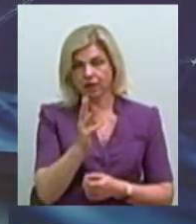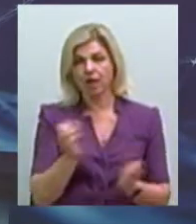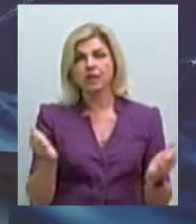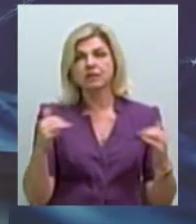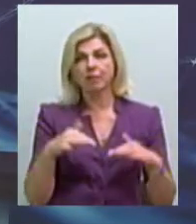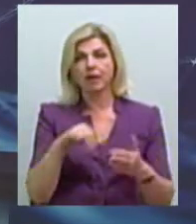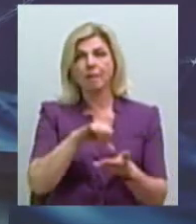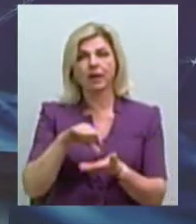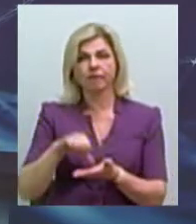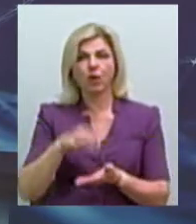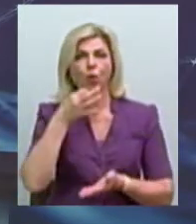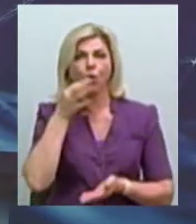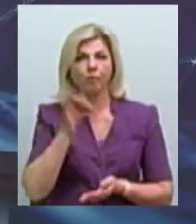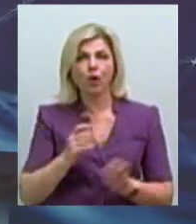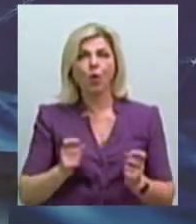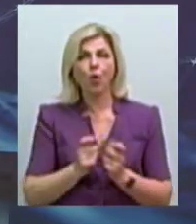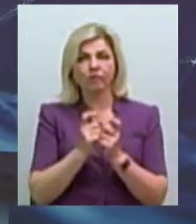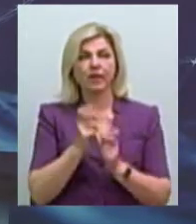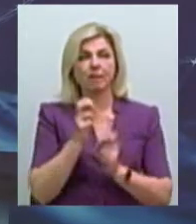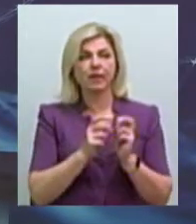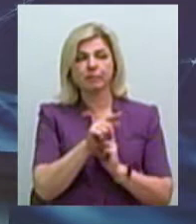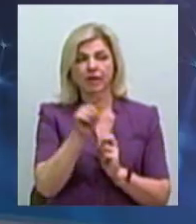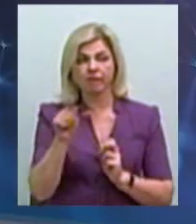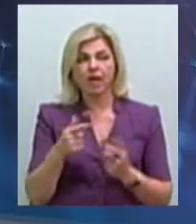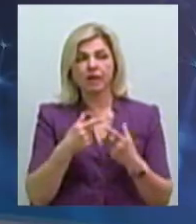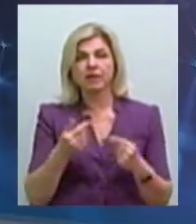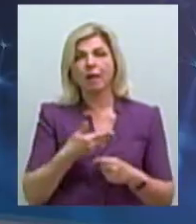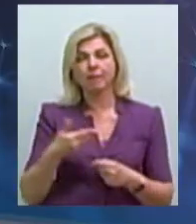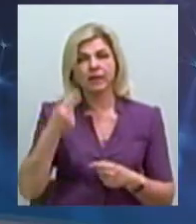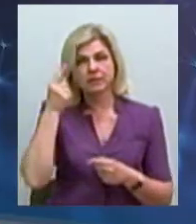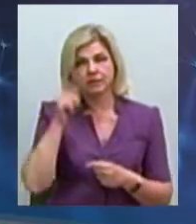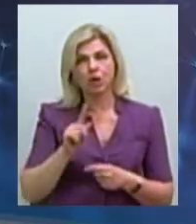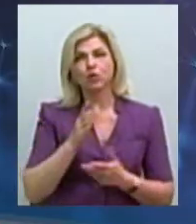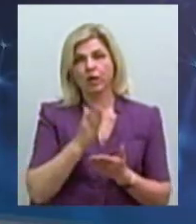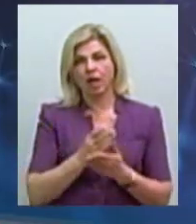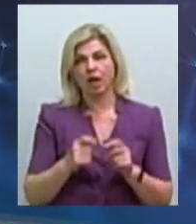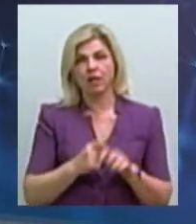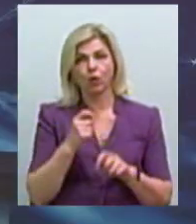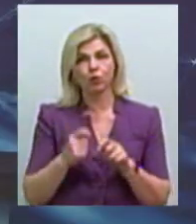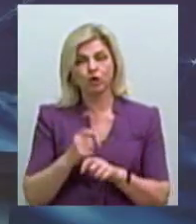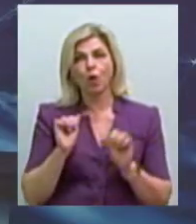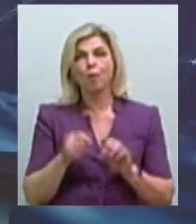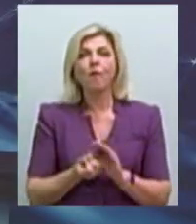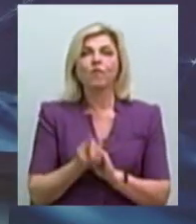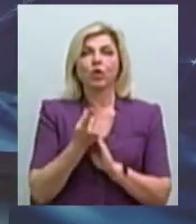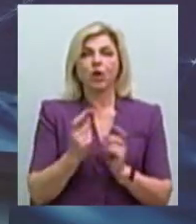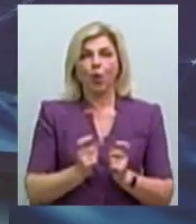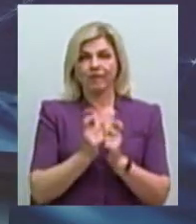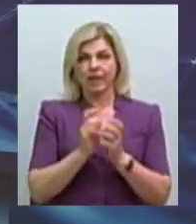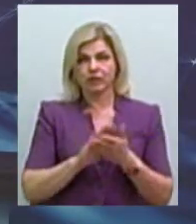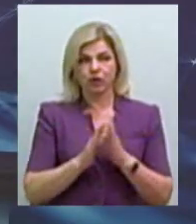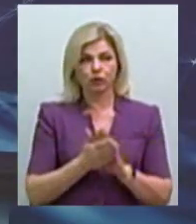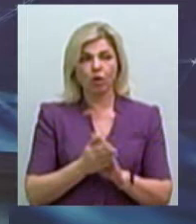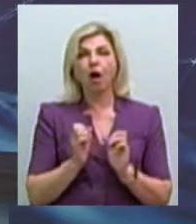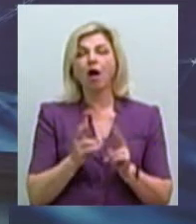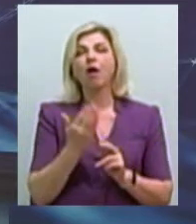представників потенційно конфліктогенних підприємств, тобто там, де ми знаємо, що є якісь порушення, можуть виникнути конфліктні ситуації. Як ви